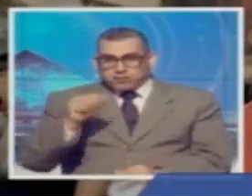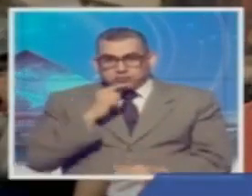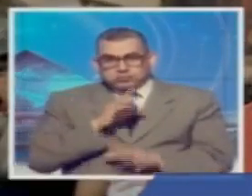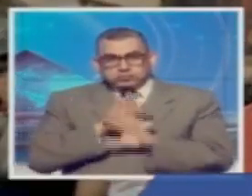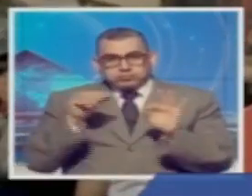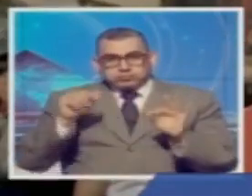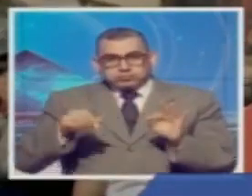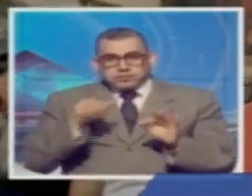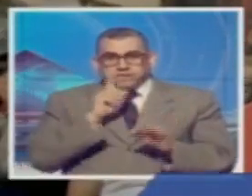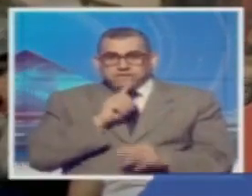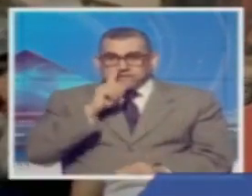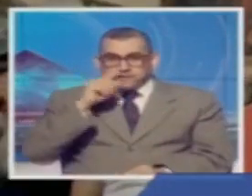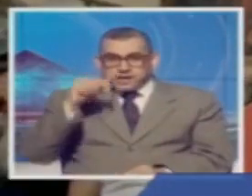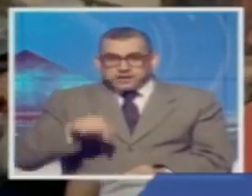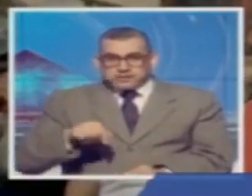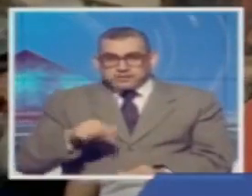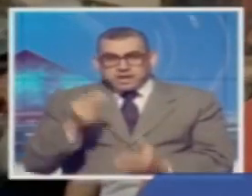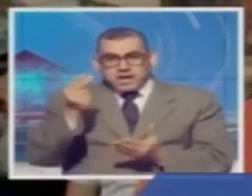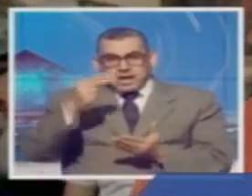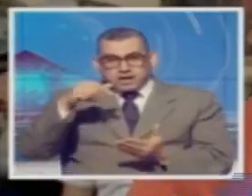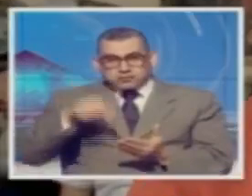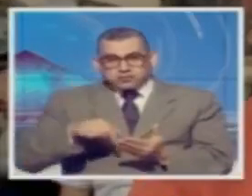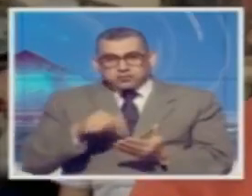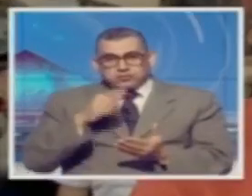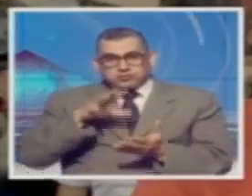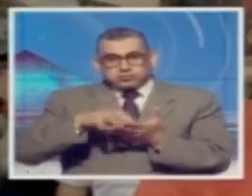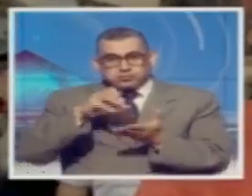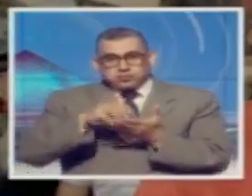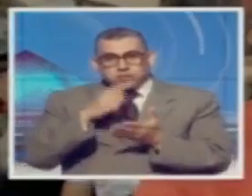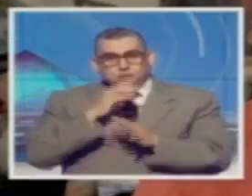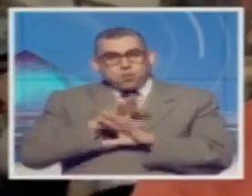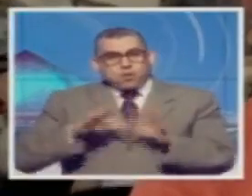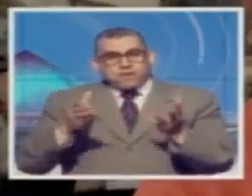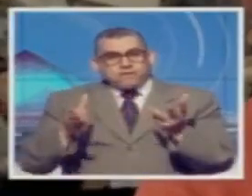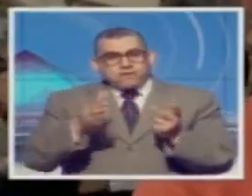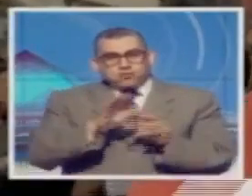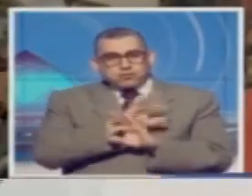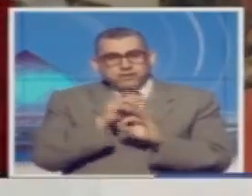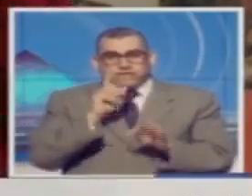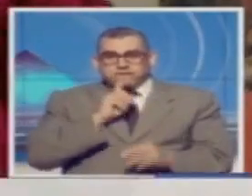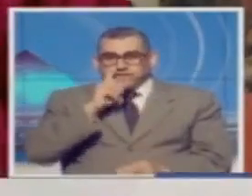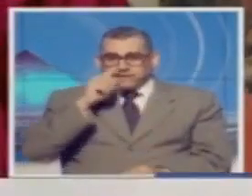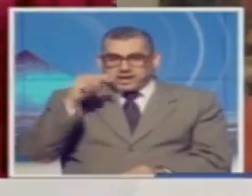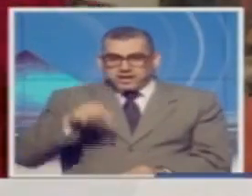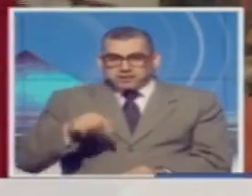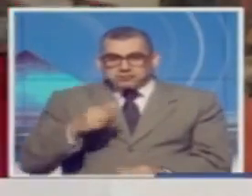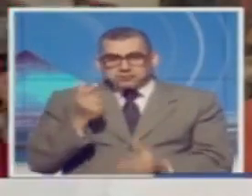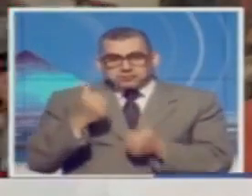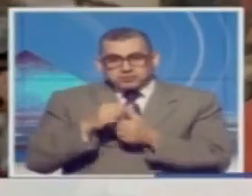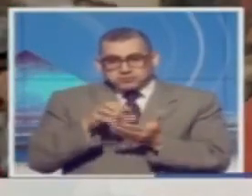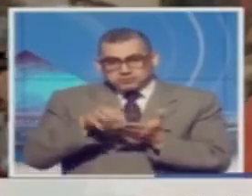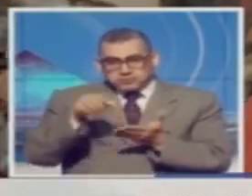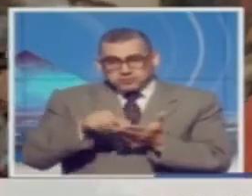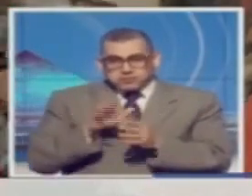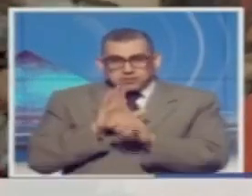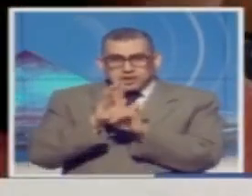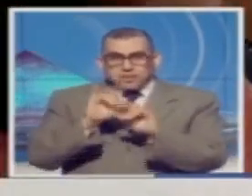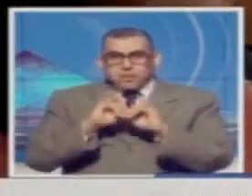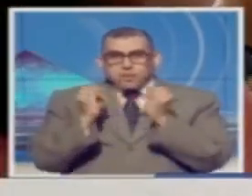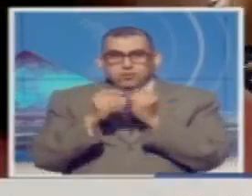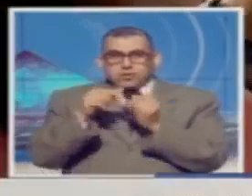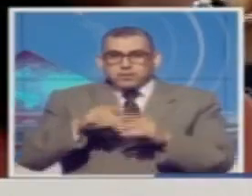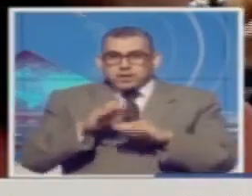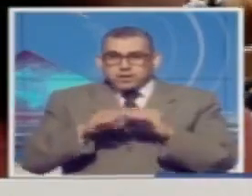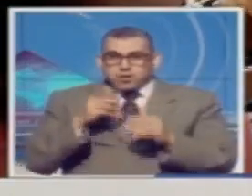الحاجات الفنية، رسم، كولاج، إكليريك، كلها حاجات فني. وعندنا جزء تاني خاص بالدعم المجتمعي لدور